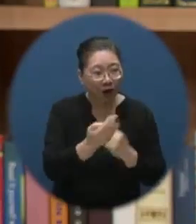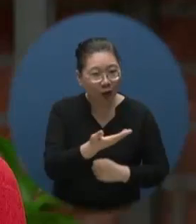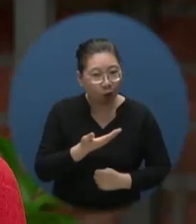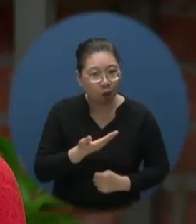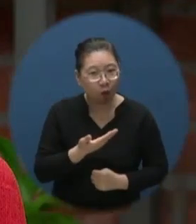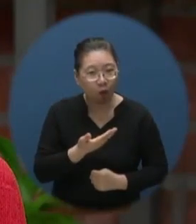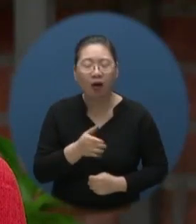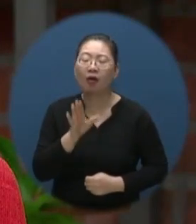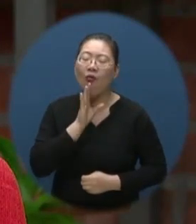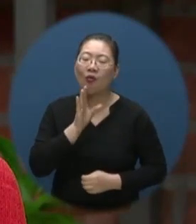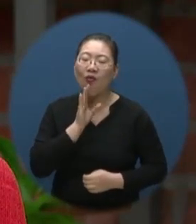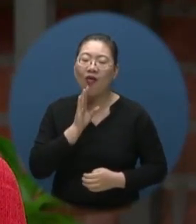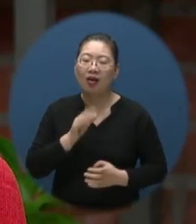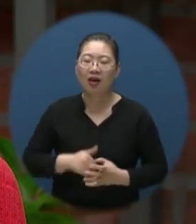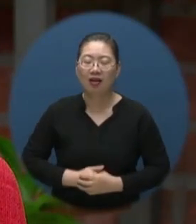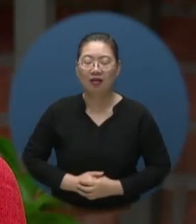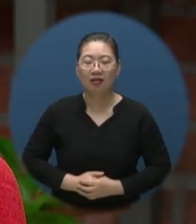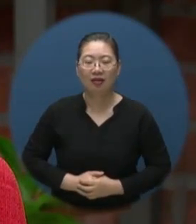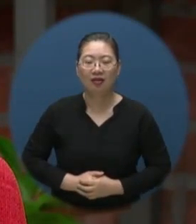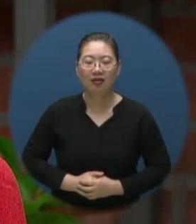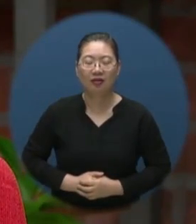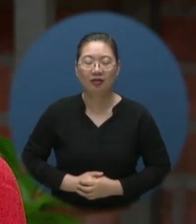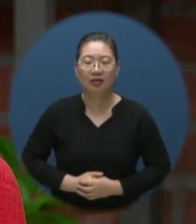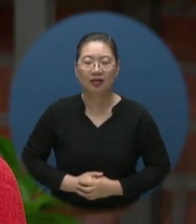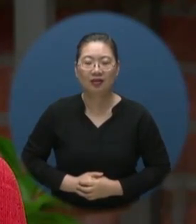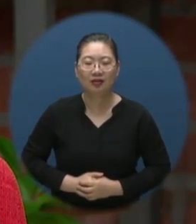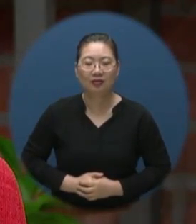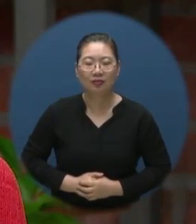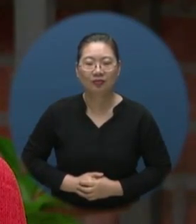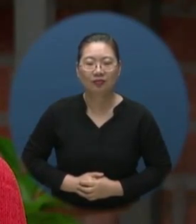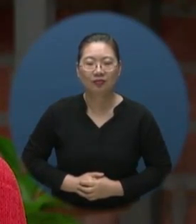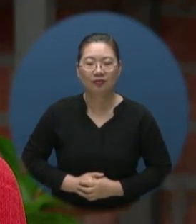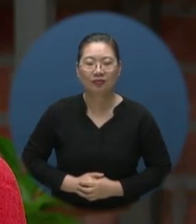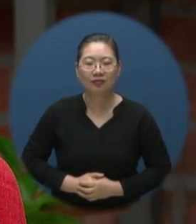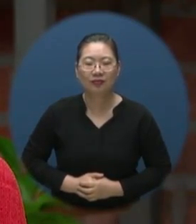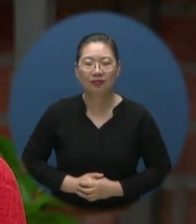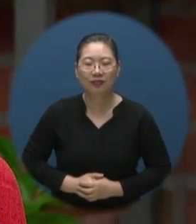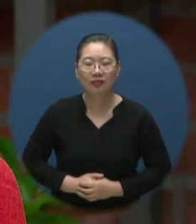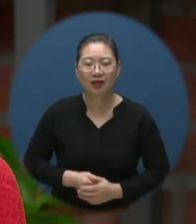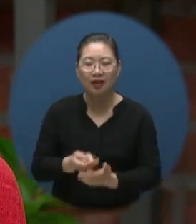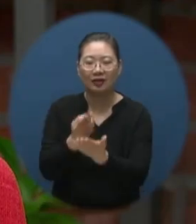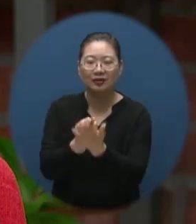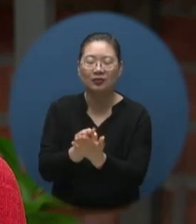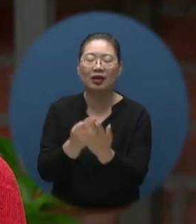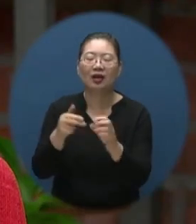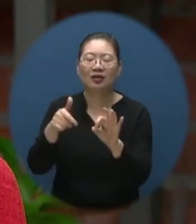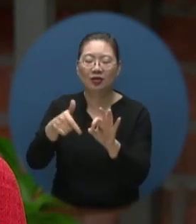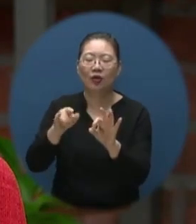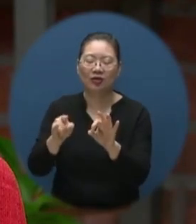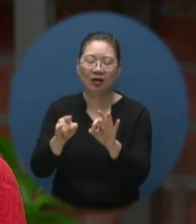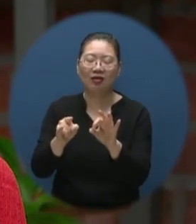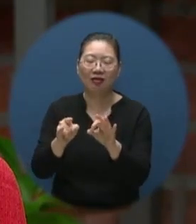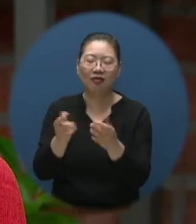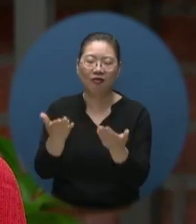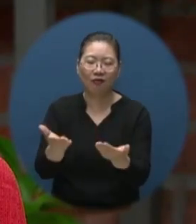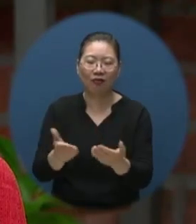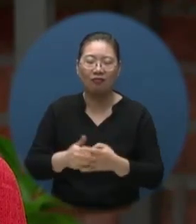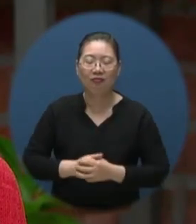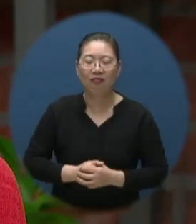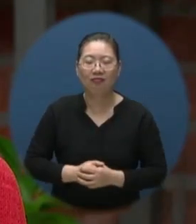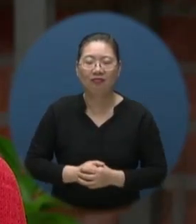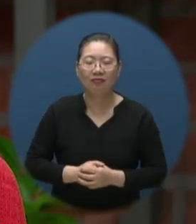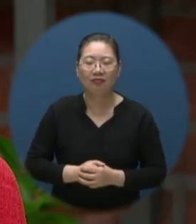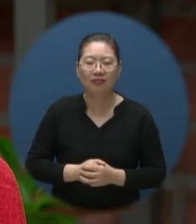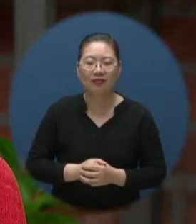예, 그렇습니다. 그렇게 주면서 침대를 10개 놔줬어요.